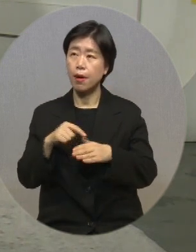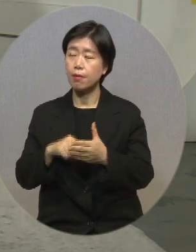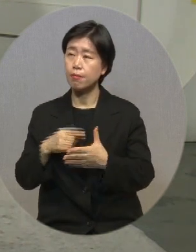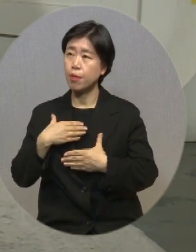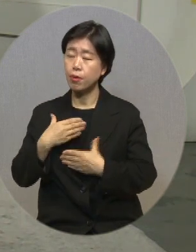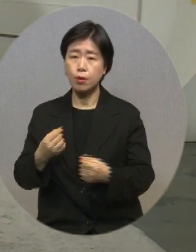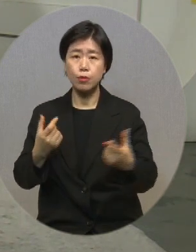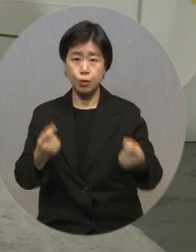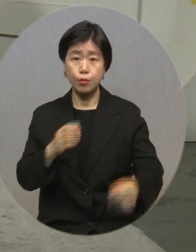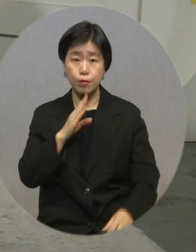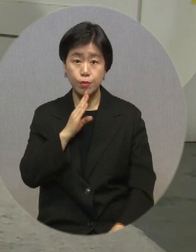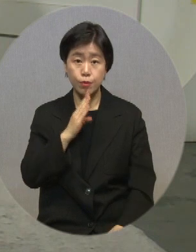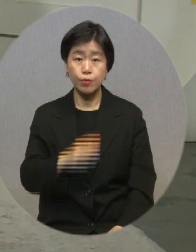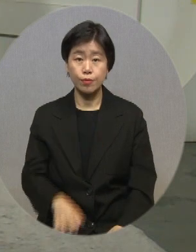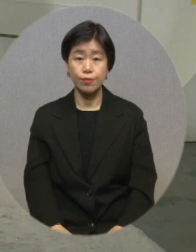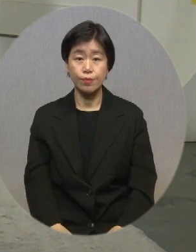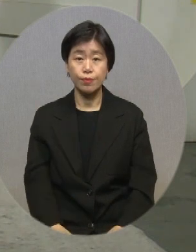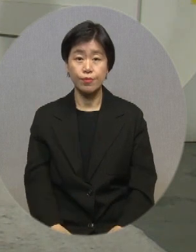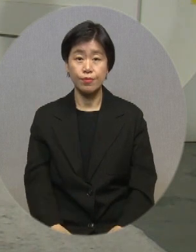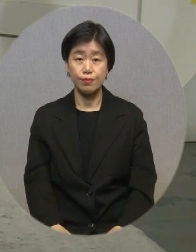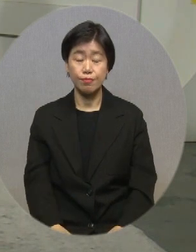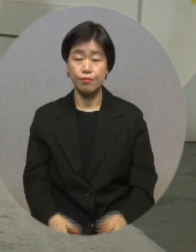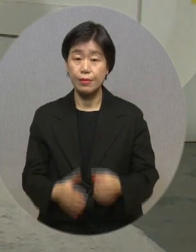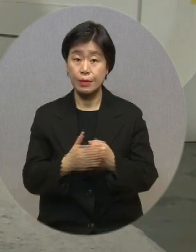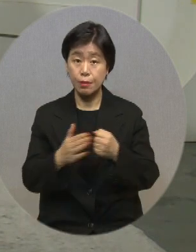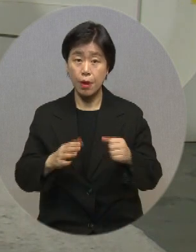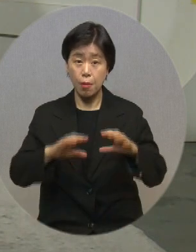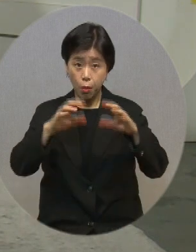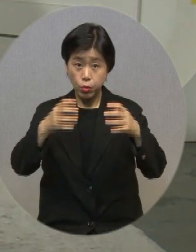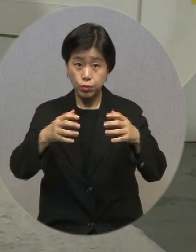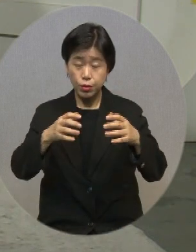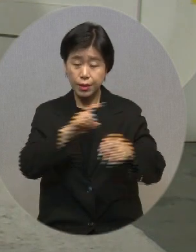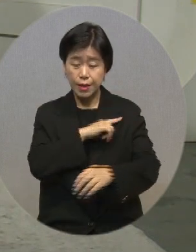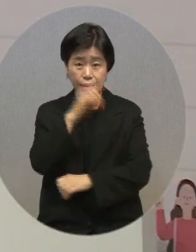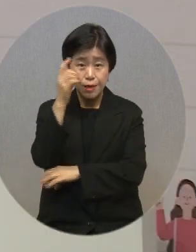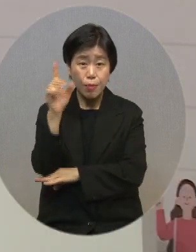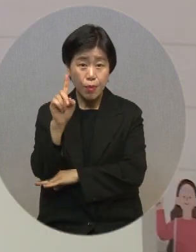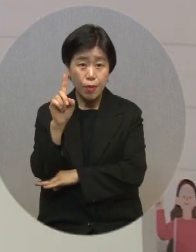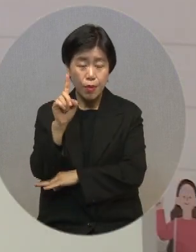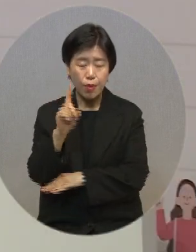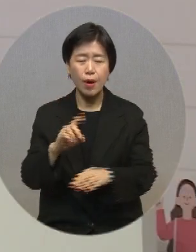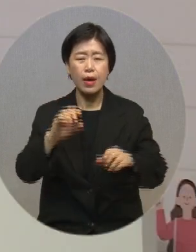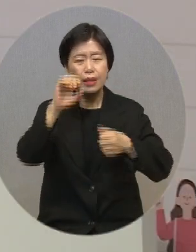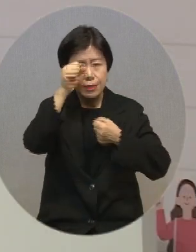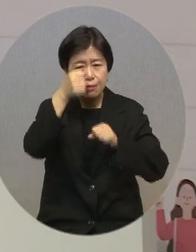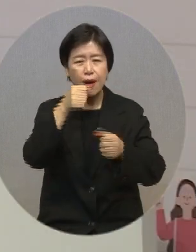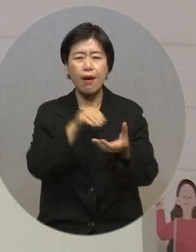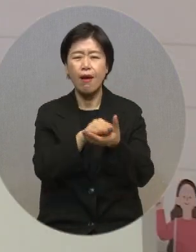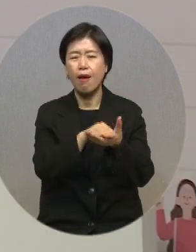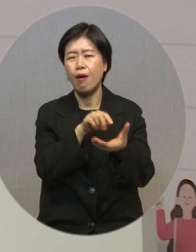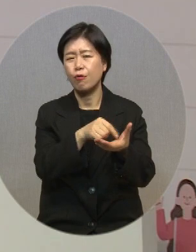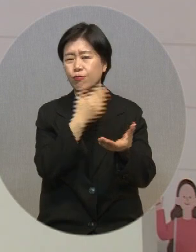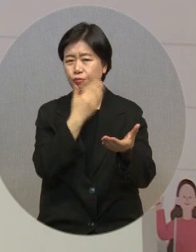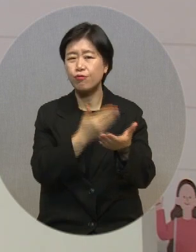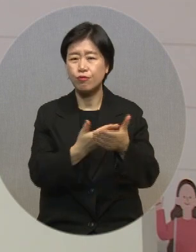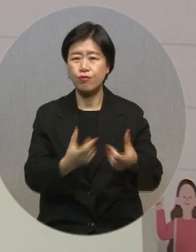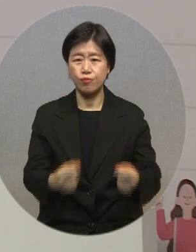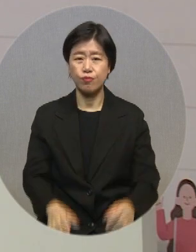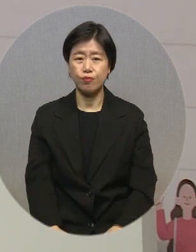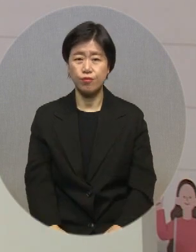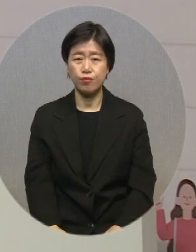돼야지 국가가 발전하거든요. 네. 그러니까 모든 것이 저는 신발에 달려 있다. 우리가 왜 뭐가 일이 안 풀리면 뭐라 그래요? 발목을